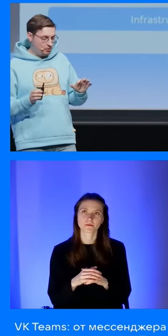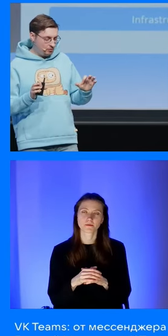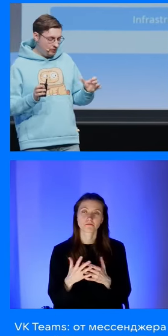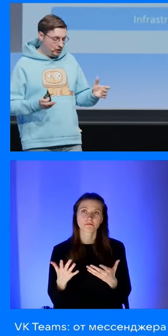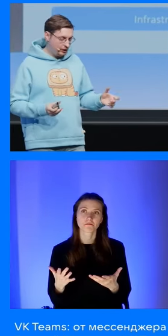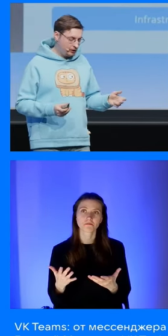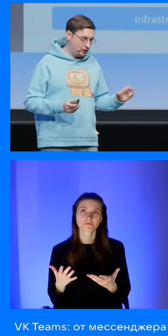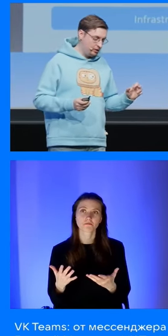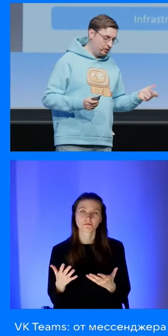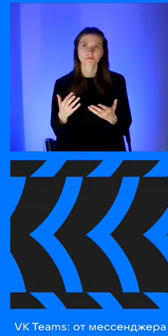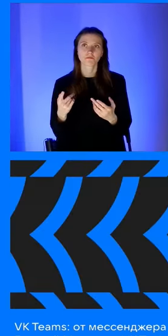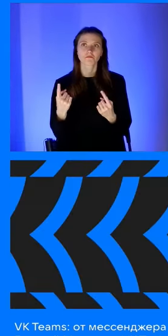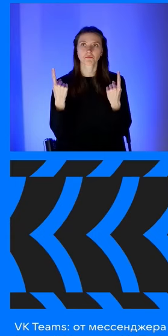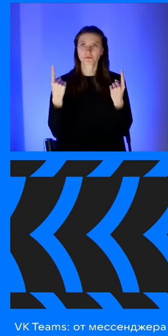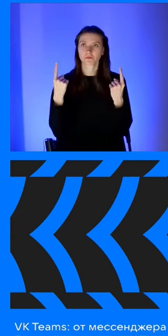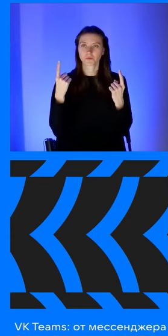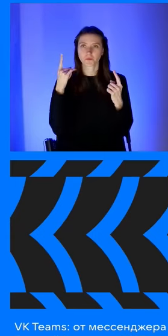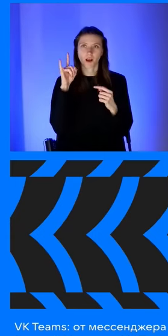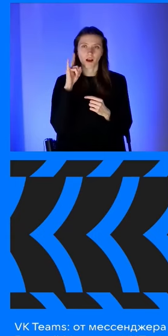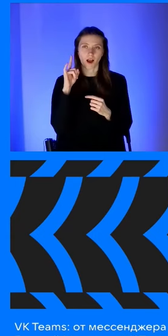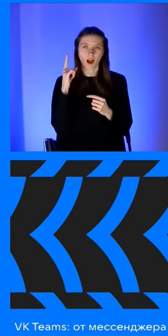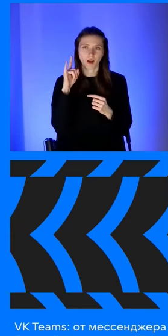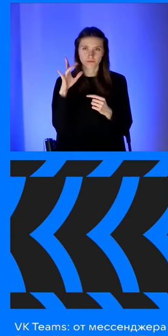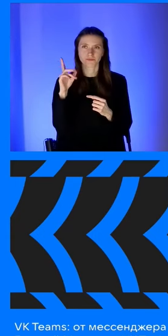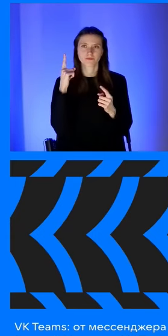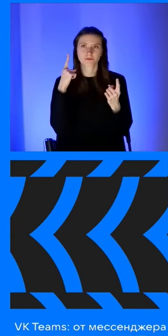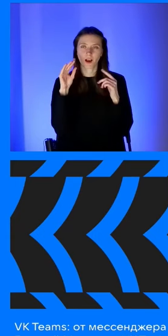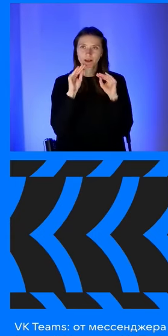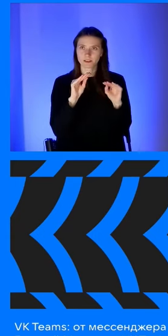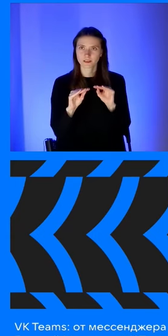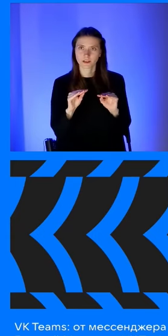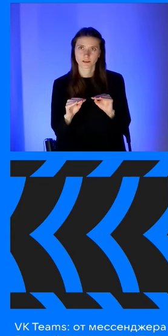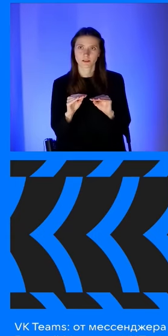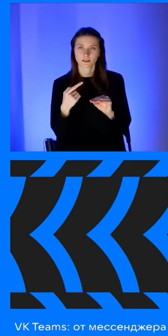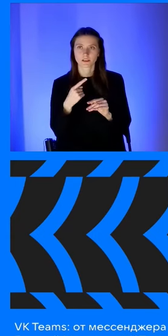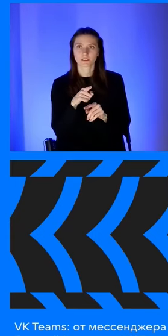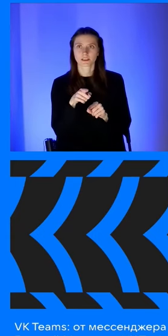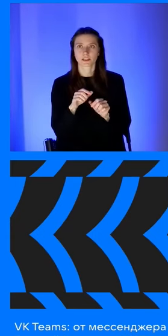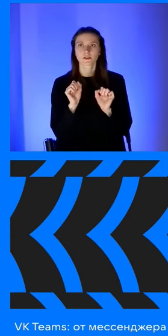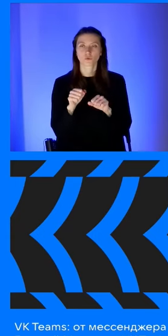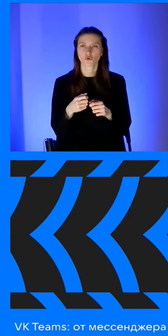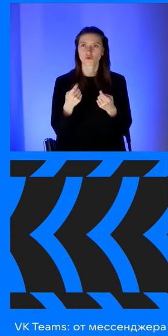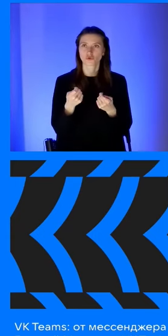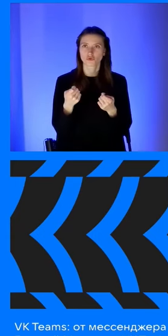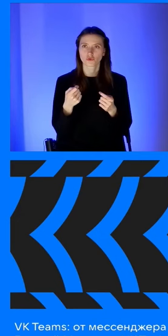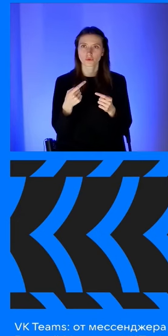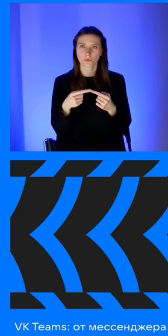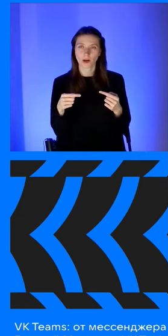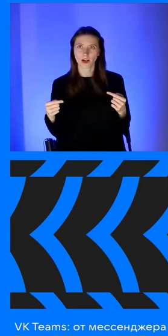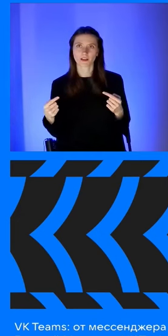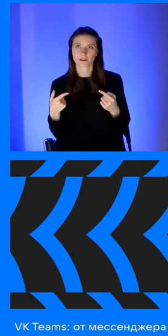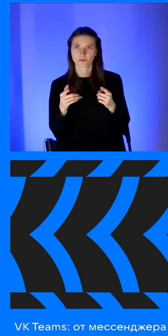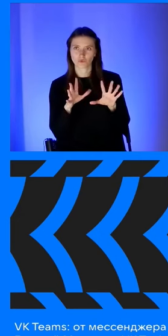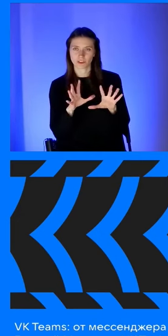То есть видение архитектора здесь сильно меняется. Раньше там про антихрупкость была, тоже здесь можно подходить немножко по-разному, да,